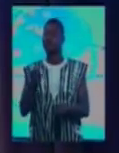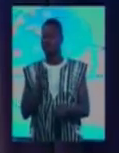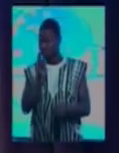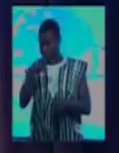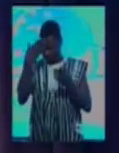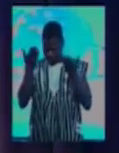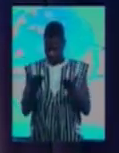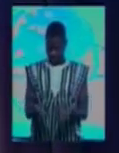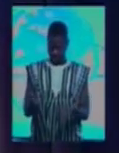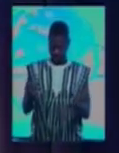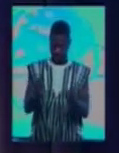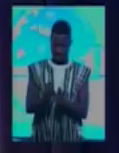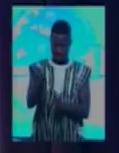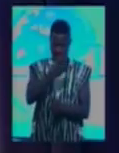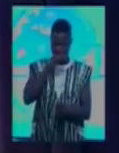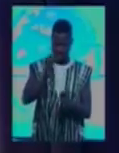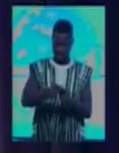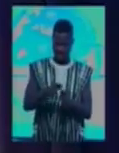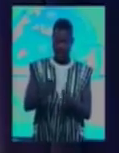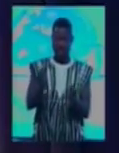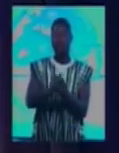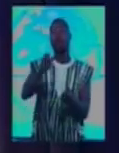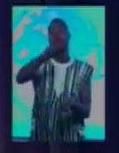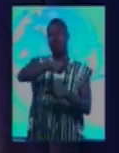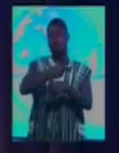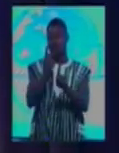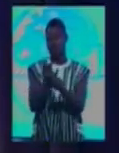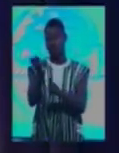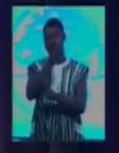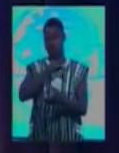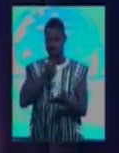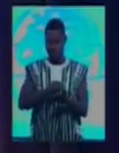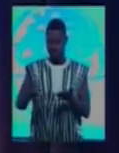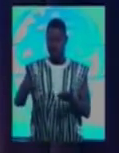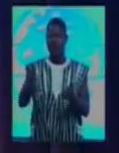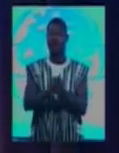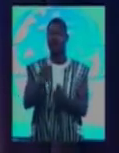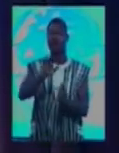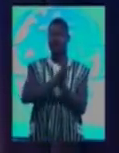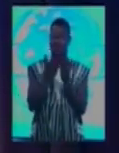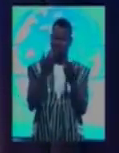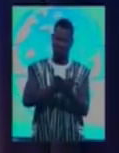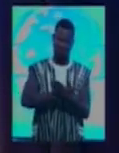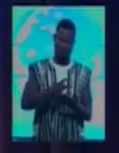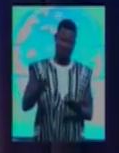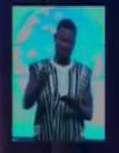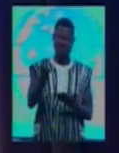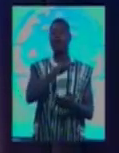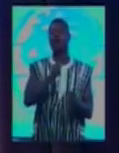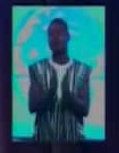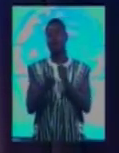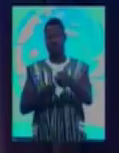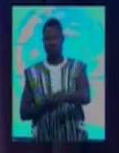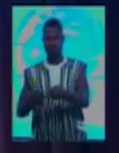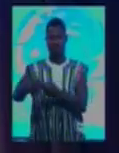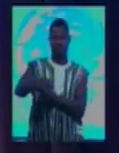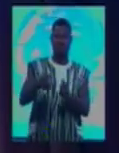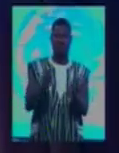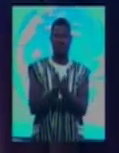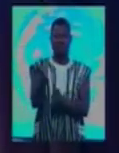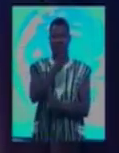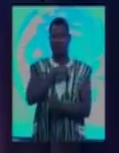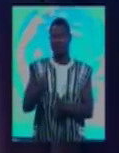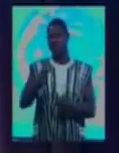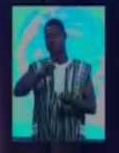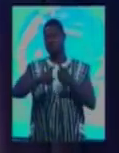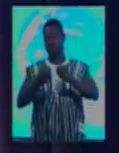nous sommes là avec la production d'écrits, nous sommes là avec le livre, nous sommes là avec les échanges, nous sommes là avec